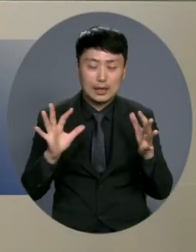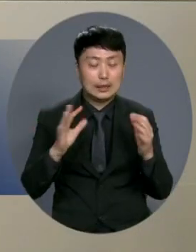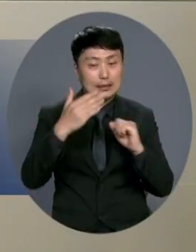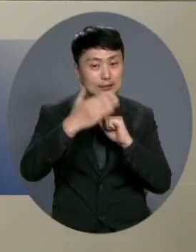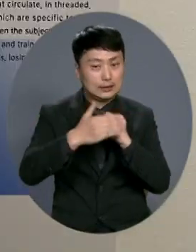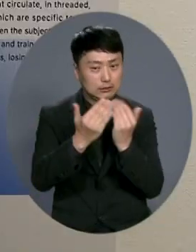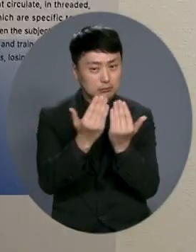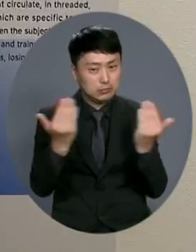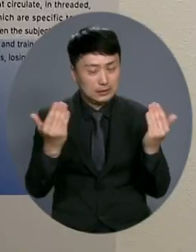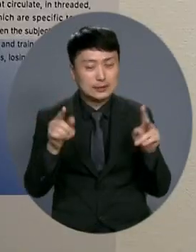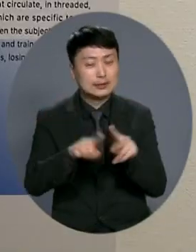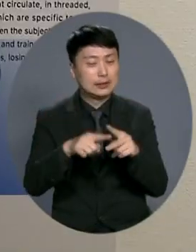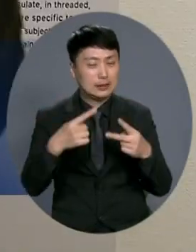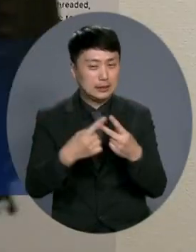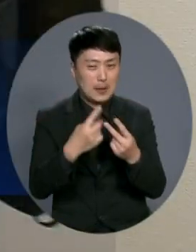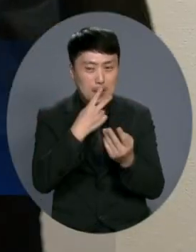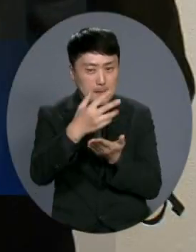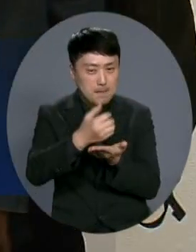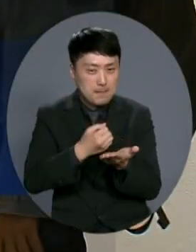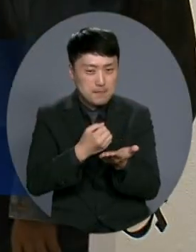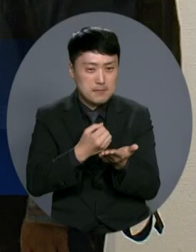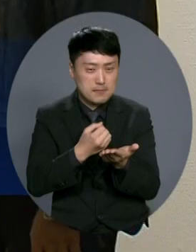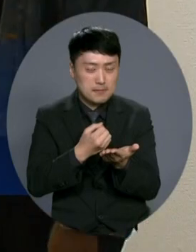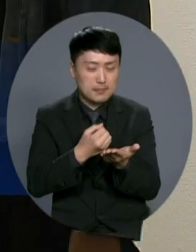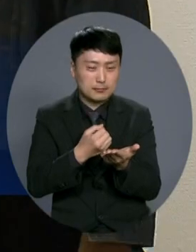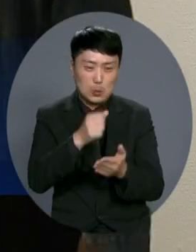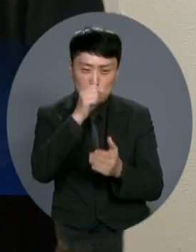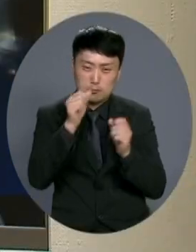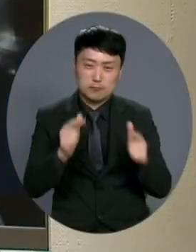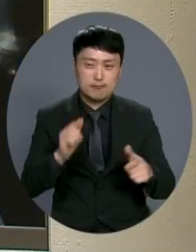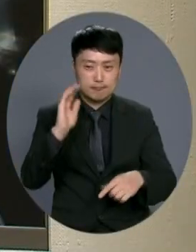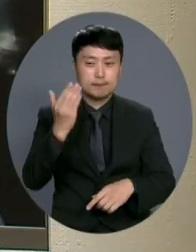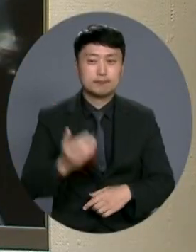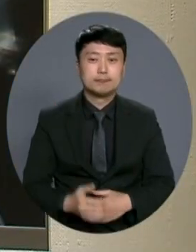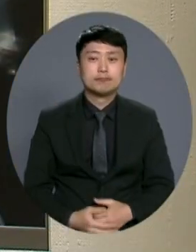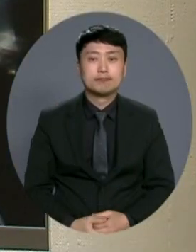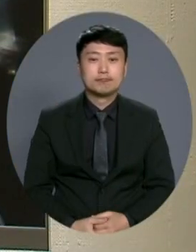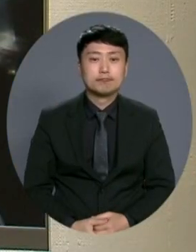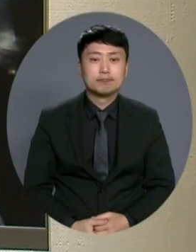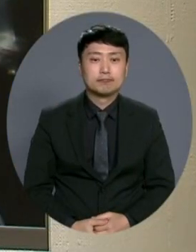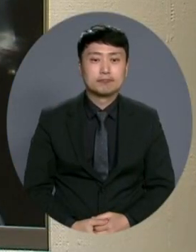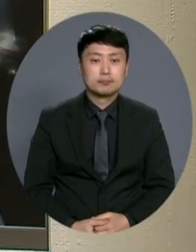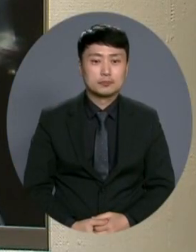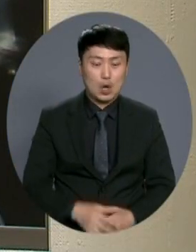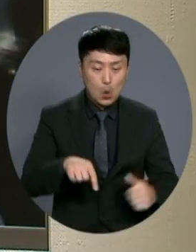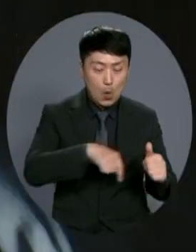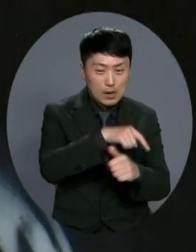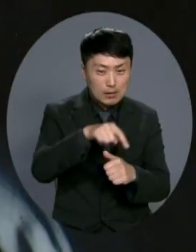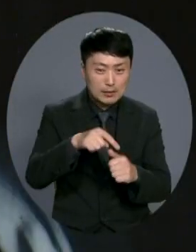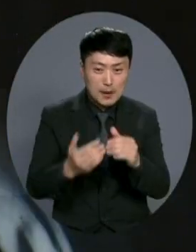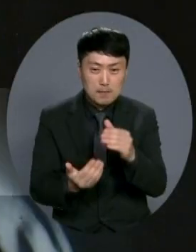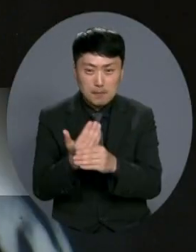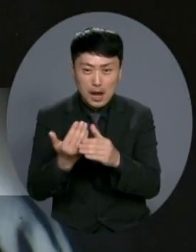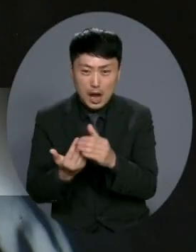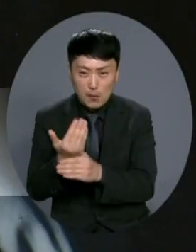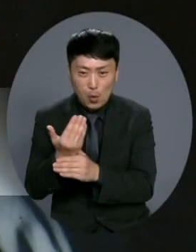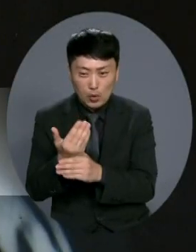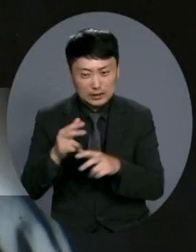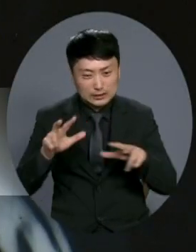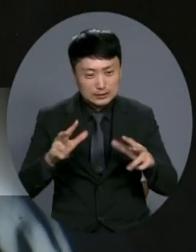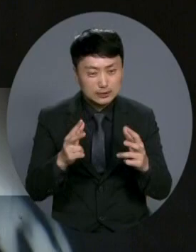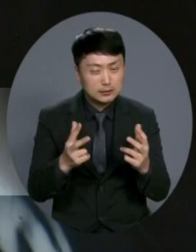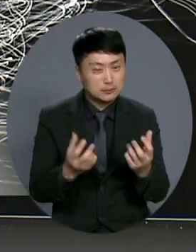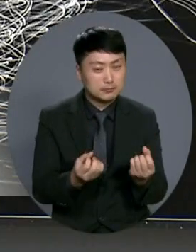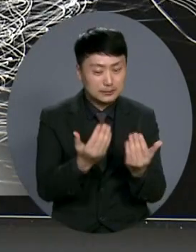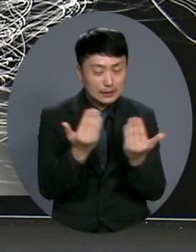이해하고 알게 되는 좋은 계기가 되었다고 생각합니다. 환경, 재난 등 현대 비엔날레에서